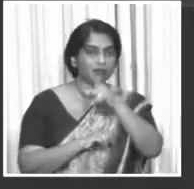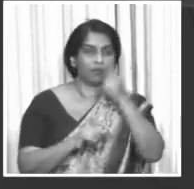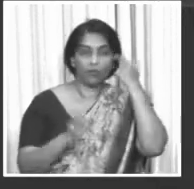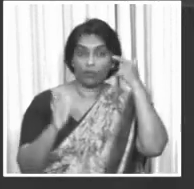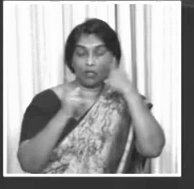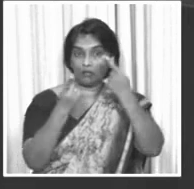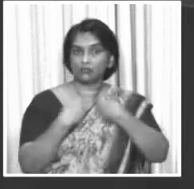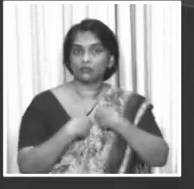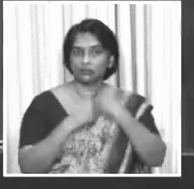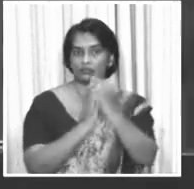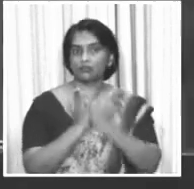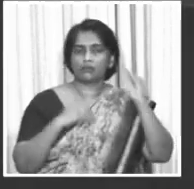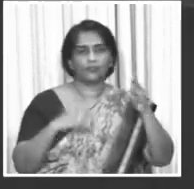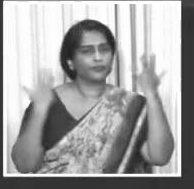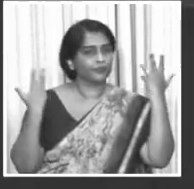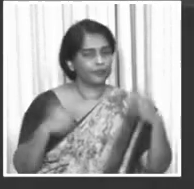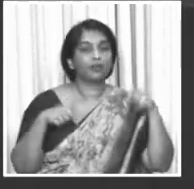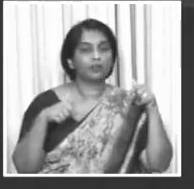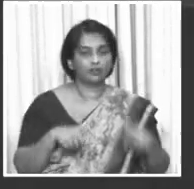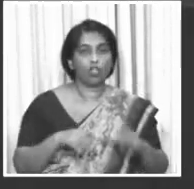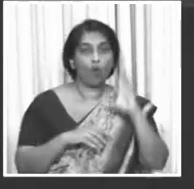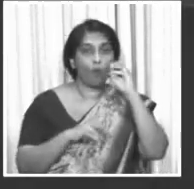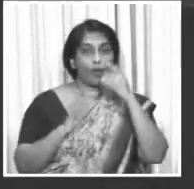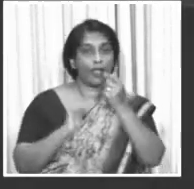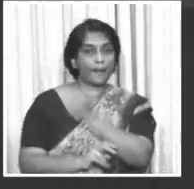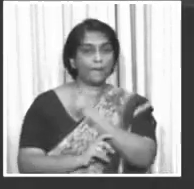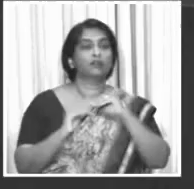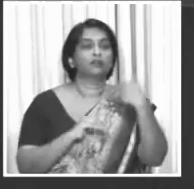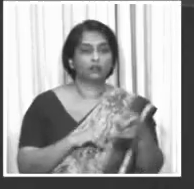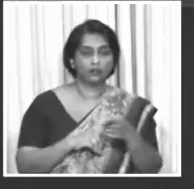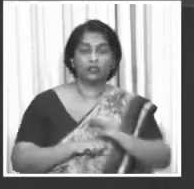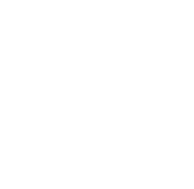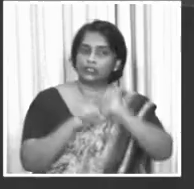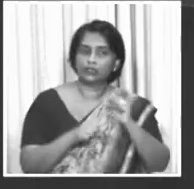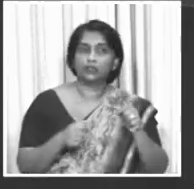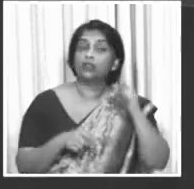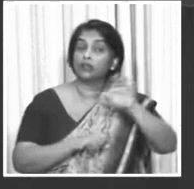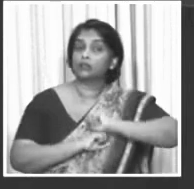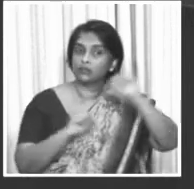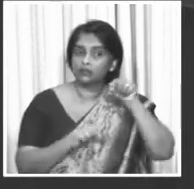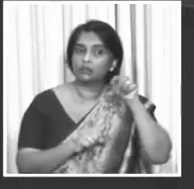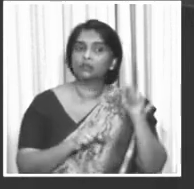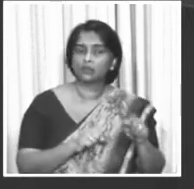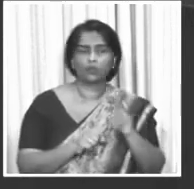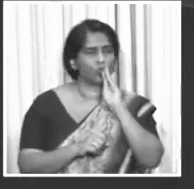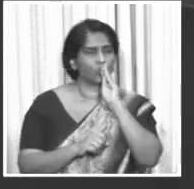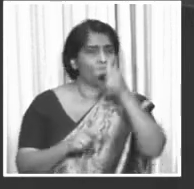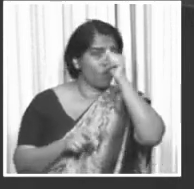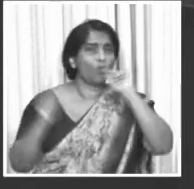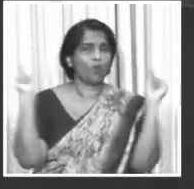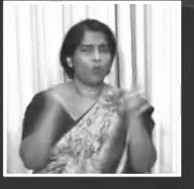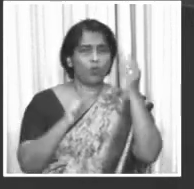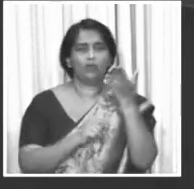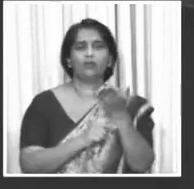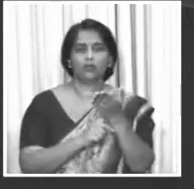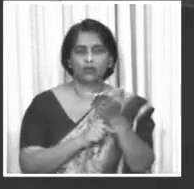සම්බන්ධයෙන් අපිට කරුණු වාර්තා කරේ. එතකොට මමයි දැන් අර ඕමානේ තානාපති කාර්යාලයේ ඉස්සරහා ඇවිල්ලා උද්ඝෝෂණ කරන්නේ. ඒ උද්ඝෝෂණ කරන්නේ තනිකරම පැනලා ගියපු අය.